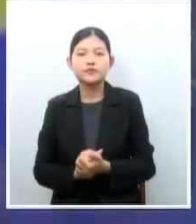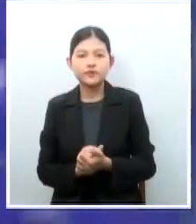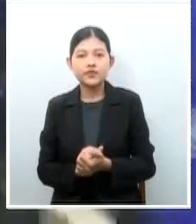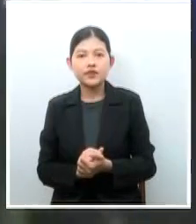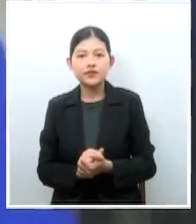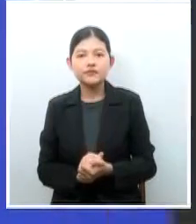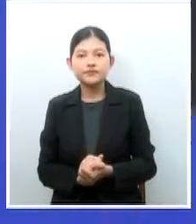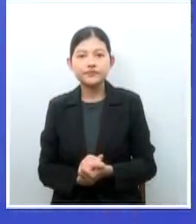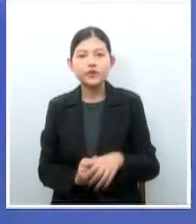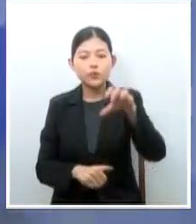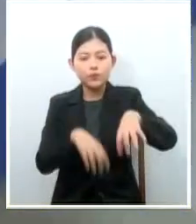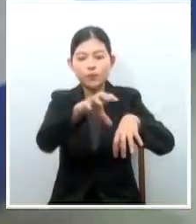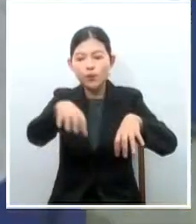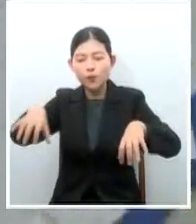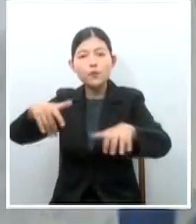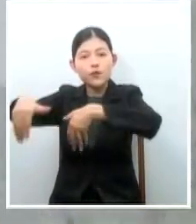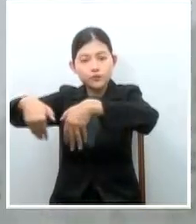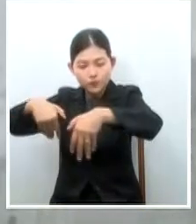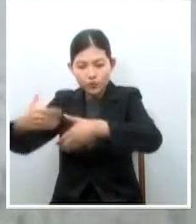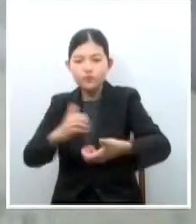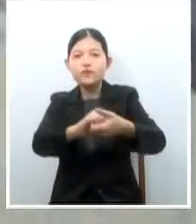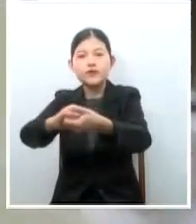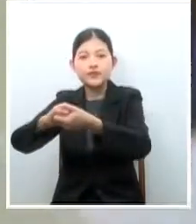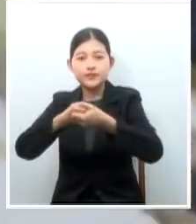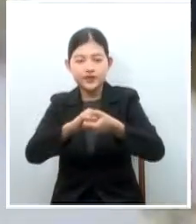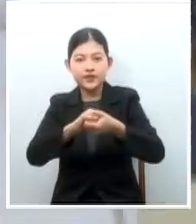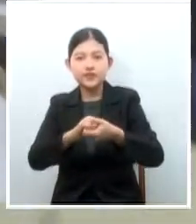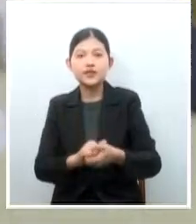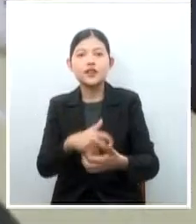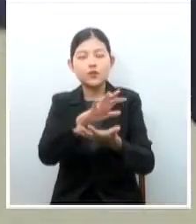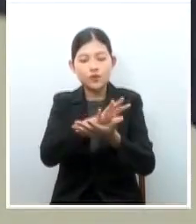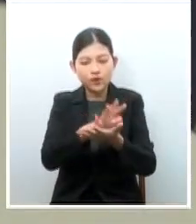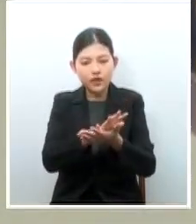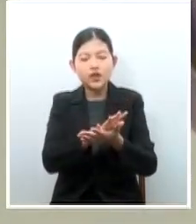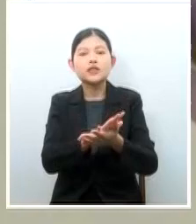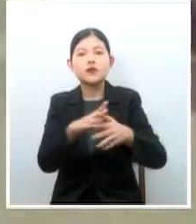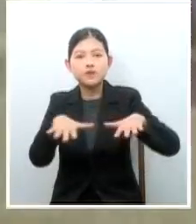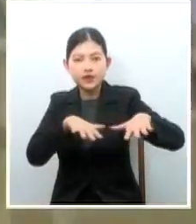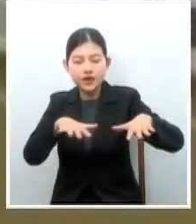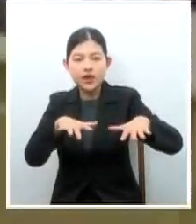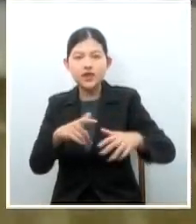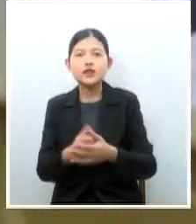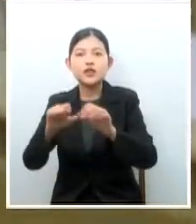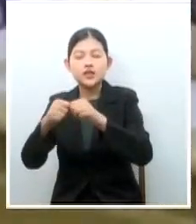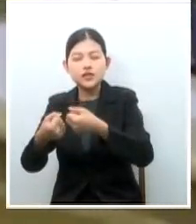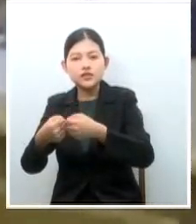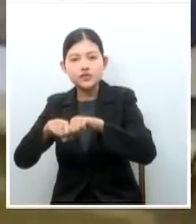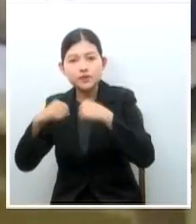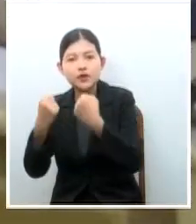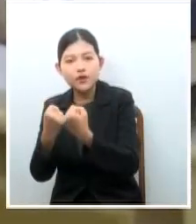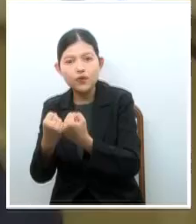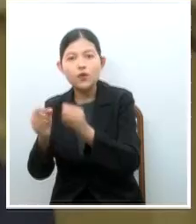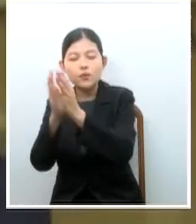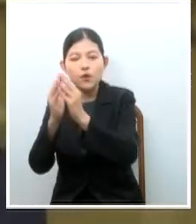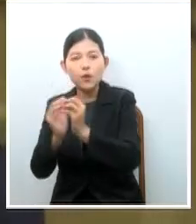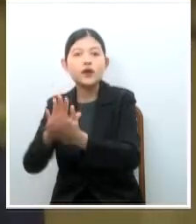รภาคีเครือข่ายและชุมชนคณะกรรมการสถานศึกษาขั้นพื้นฐานสมาคมศิษย์เก่าโรงเรียนวัดราชโอรส